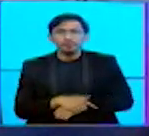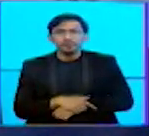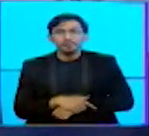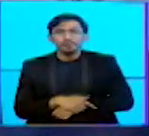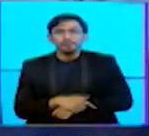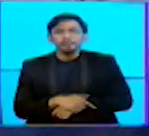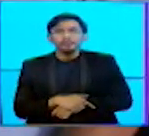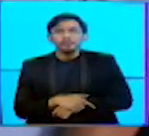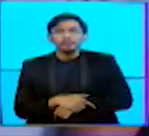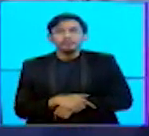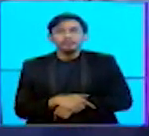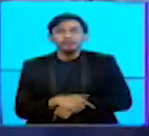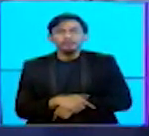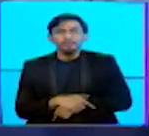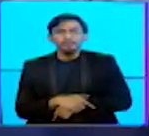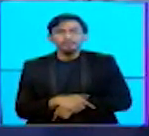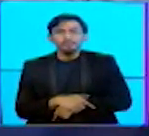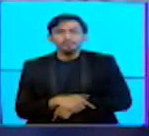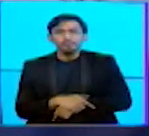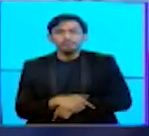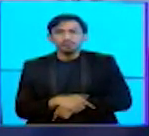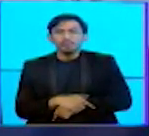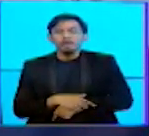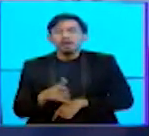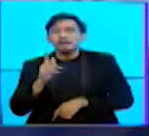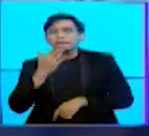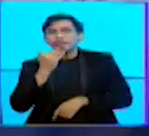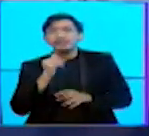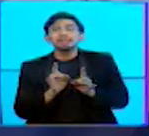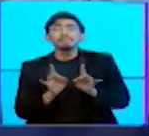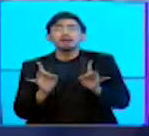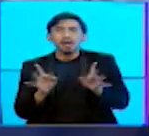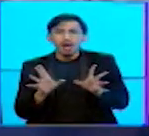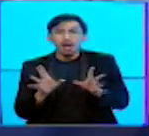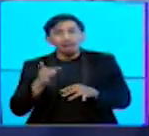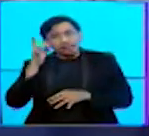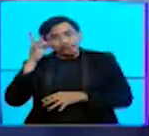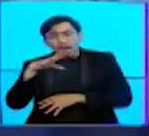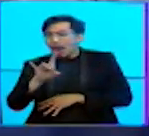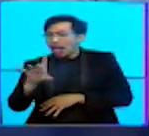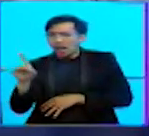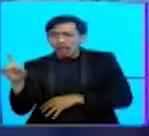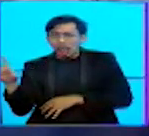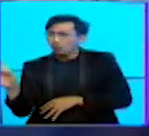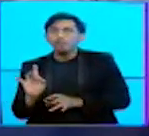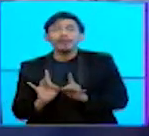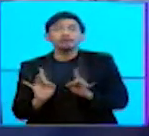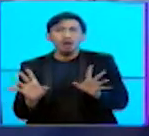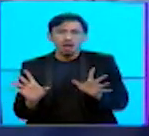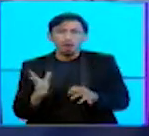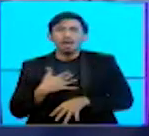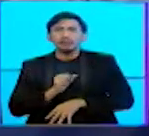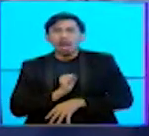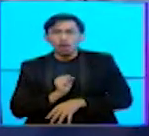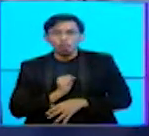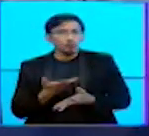Jadi takutnya, karena kan ini beras ini berbeda, Pak. Berbeda dengan desa yang lain. Takutnya dianggap, berhubung ini masanya masa politik,